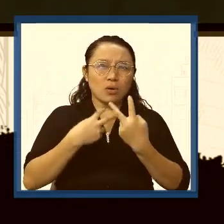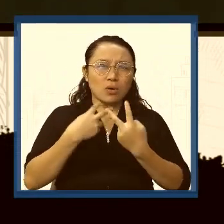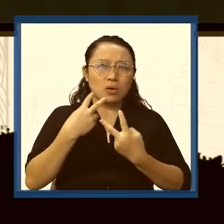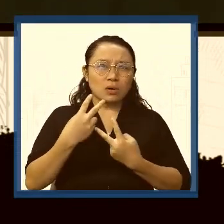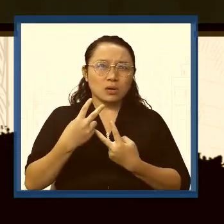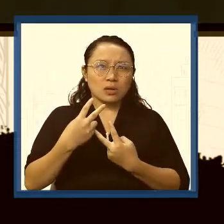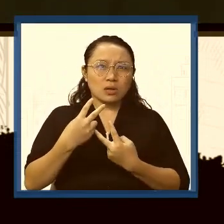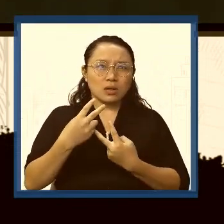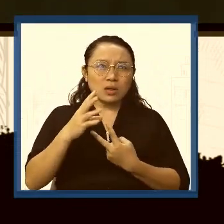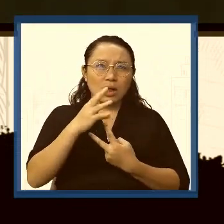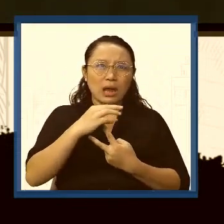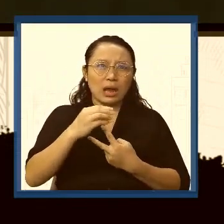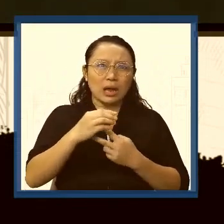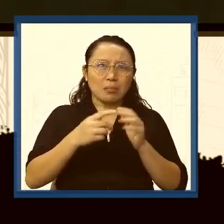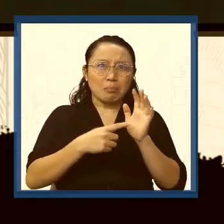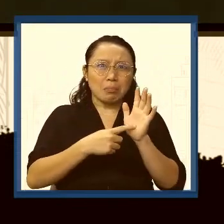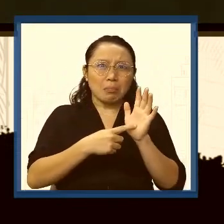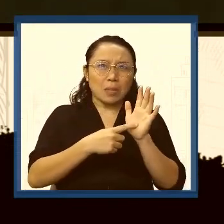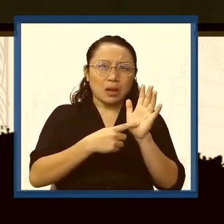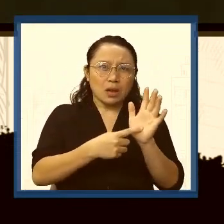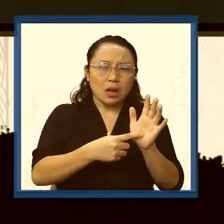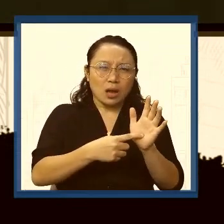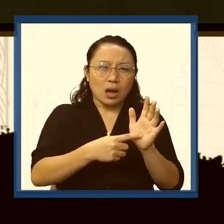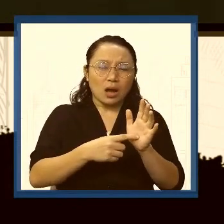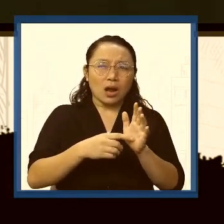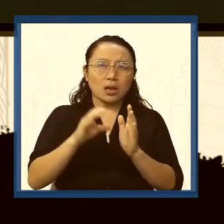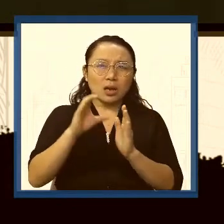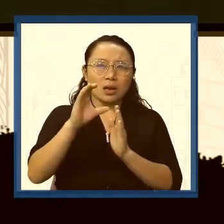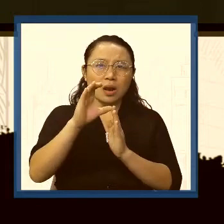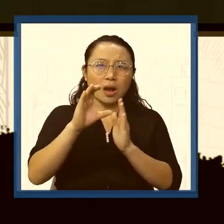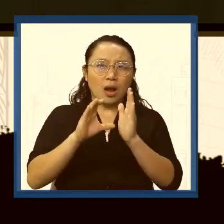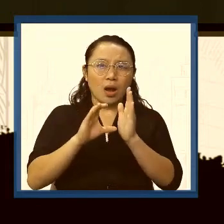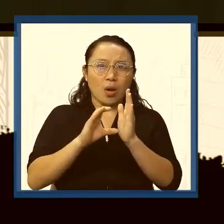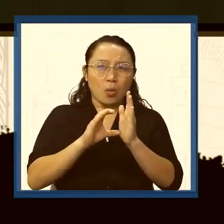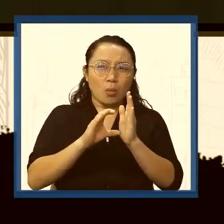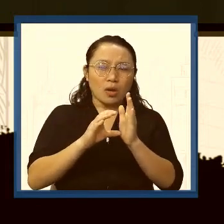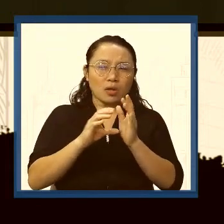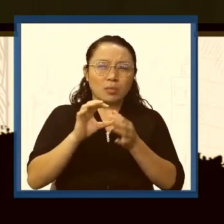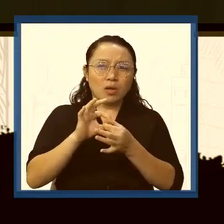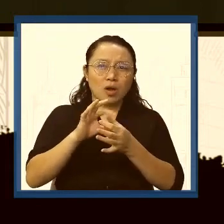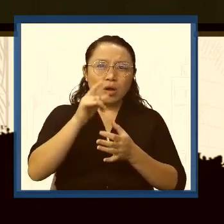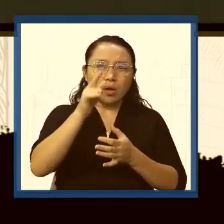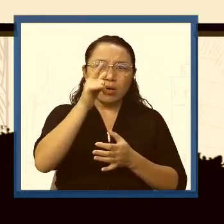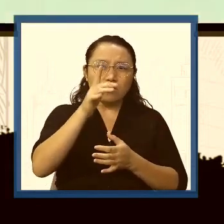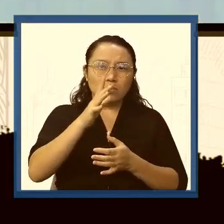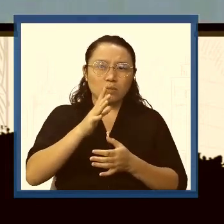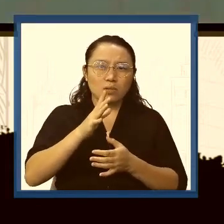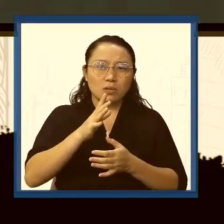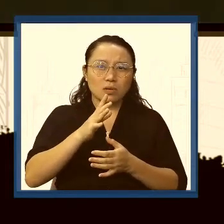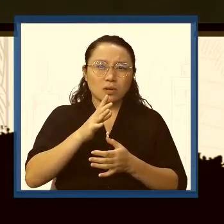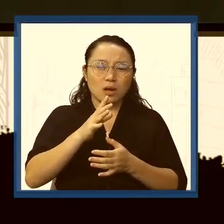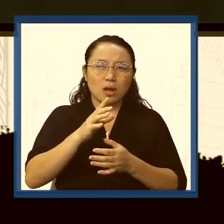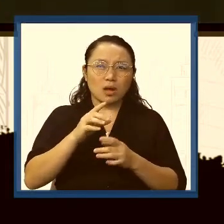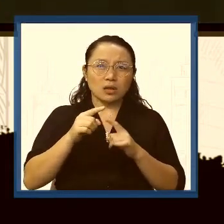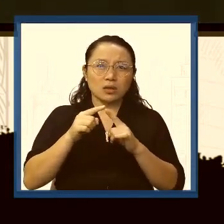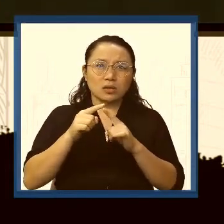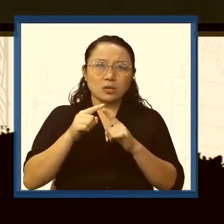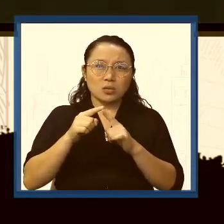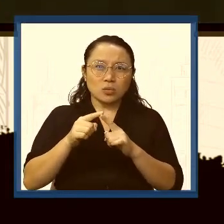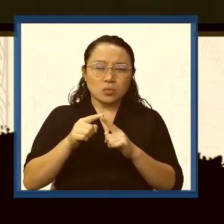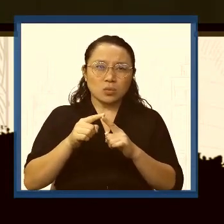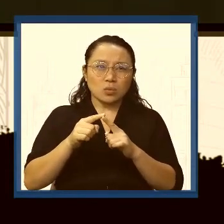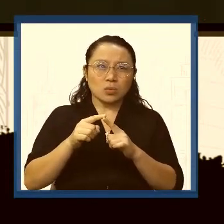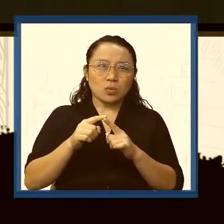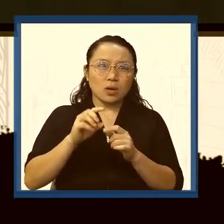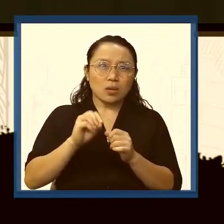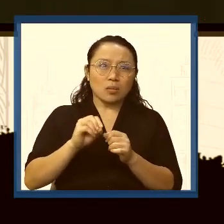kaigsunan, iyang gipadayag ngadto ang maong pakigsaad nga mao ang kasuguan sa Dios dito sa maong dapit,